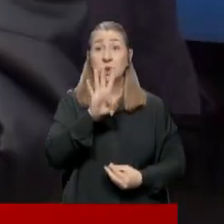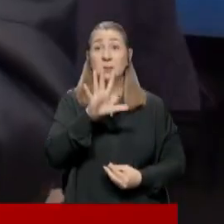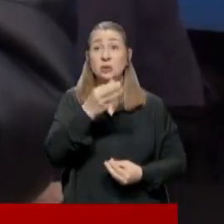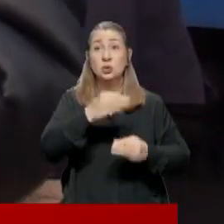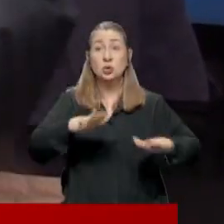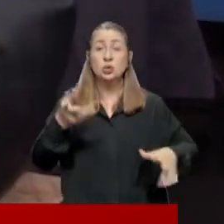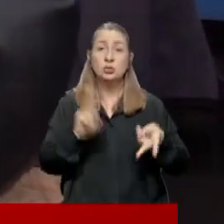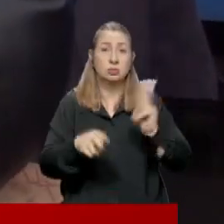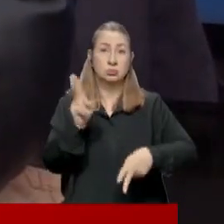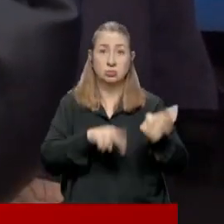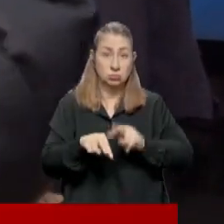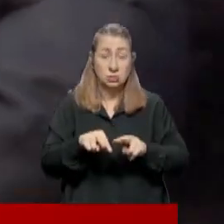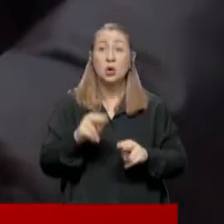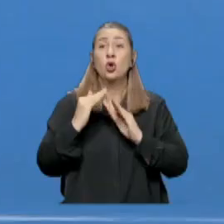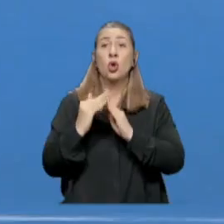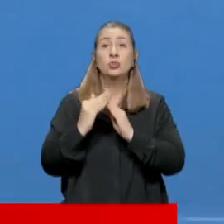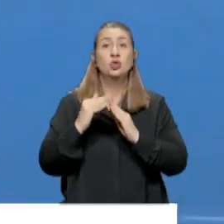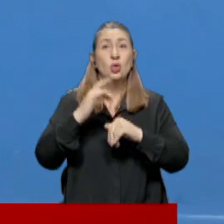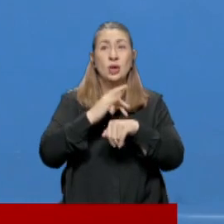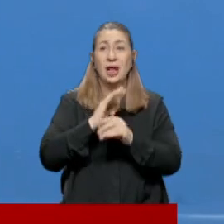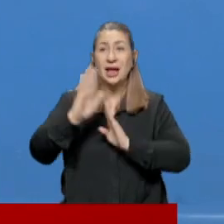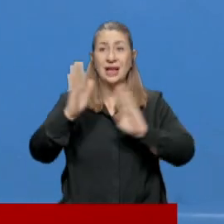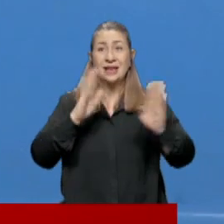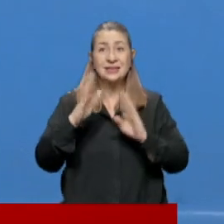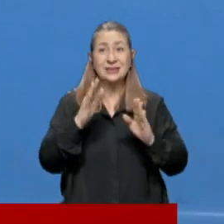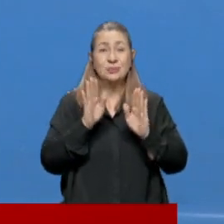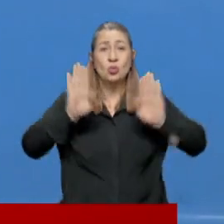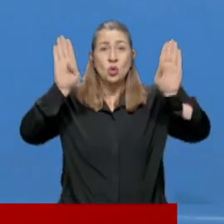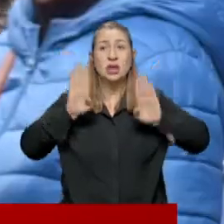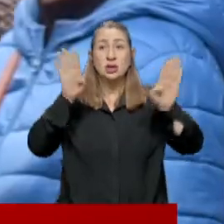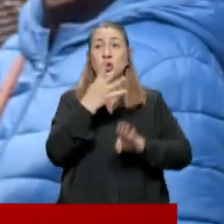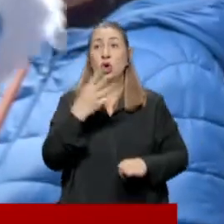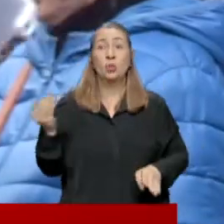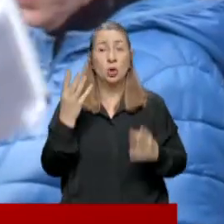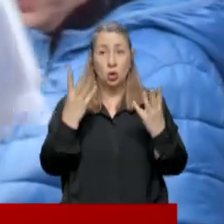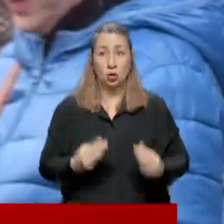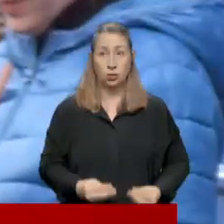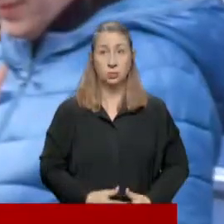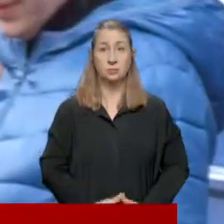çocuk yaşamını kaybetti. Komşu ülkelere geçen mülteci sayısı 4 milyona ulaştı.